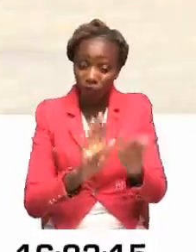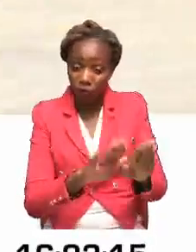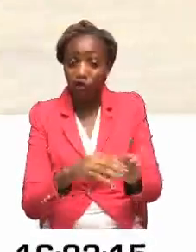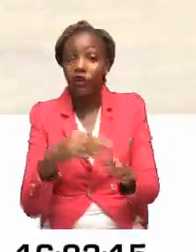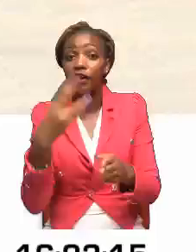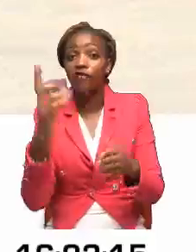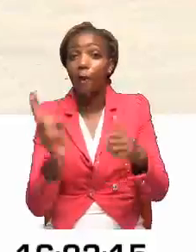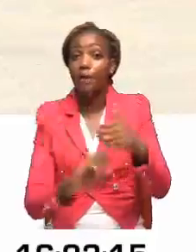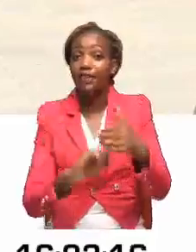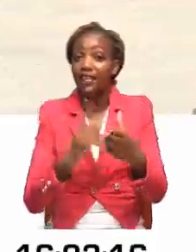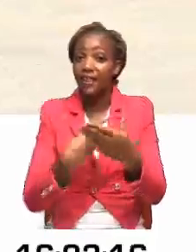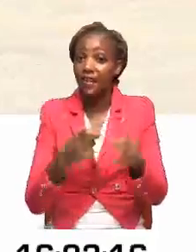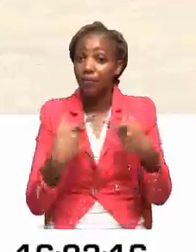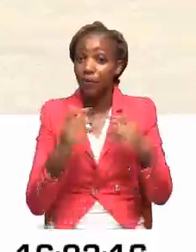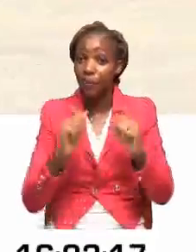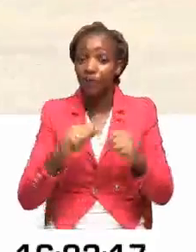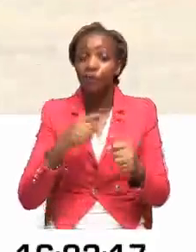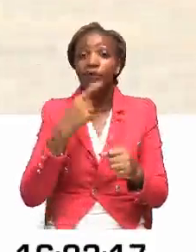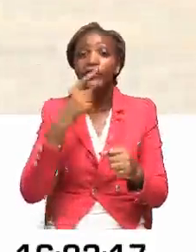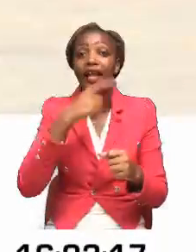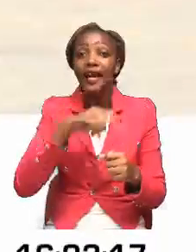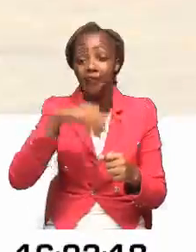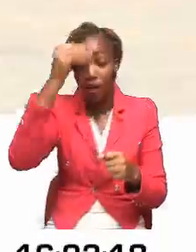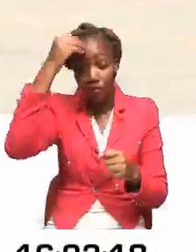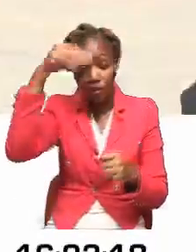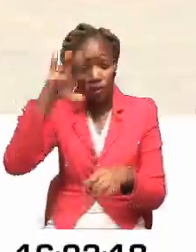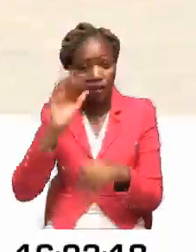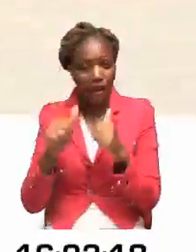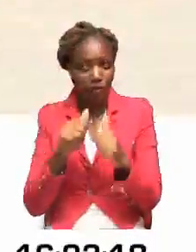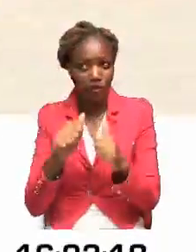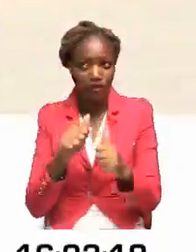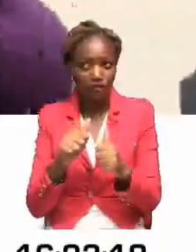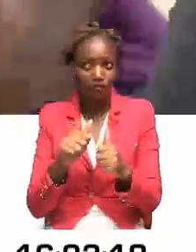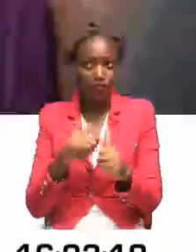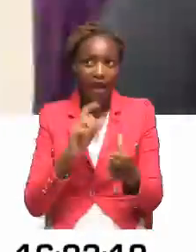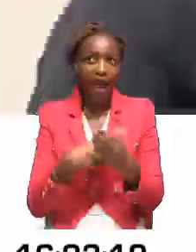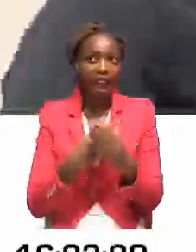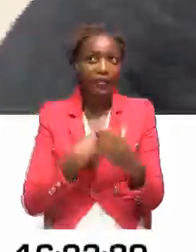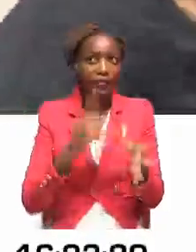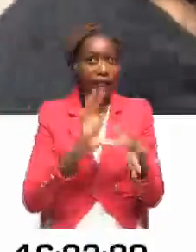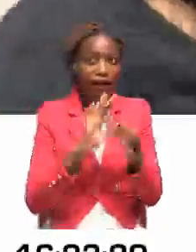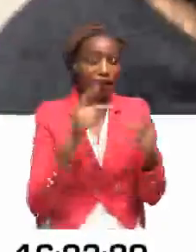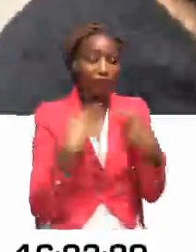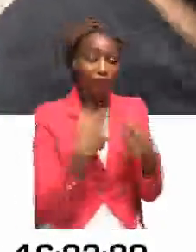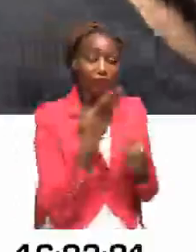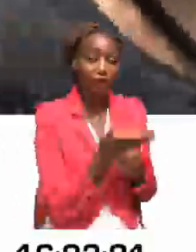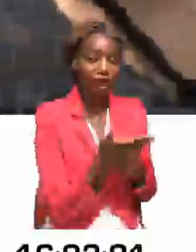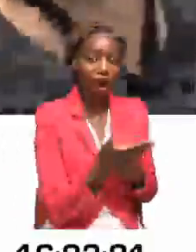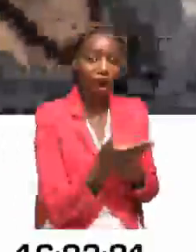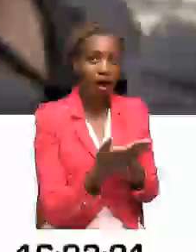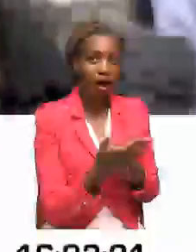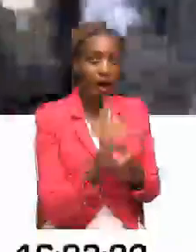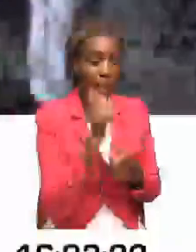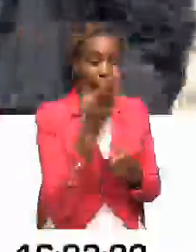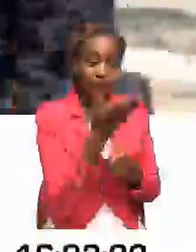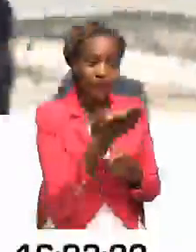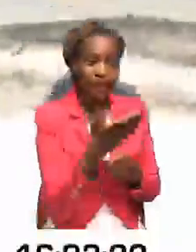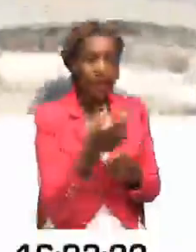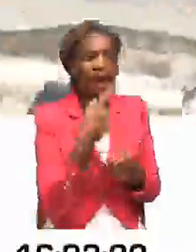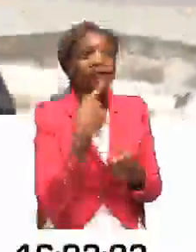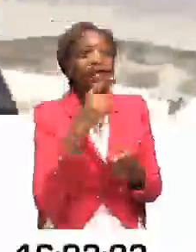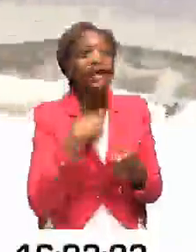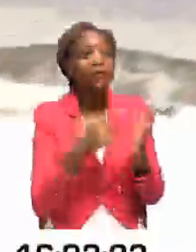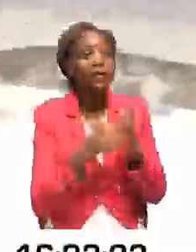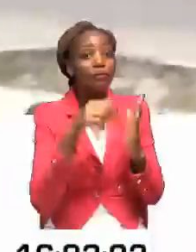wataweza tu kutuambia kwa wao wanaona je ni halali. Basi nitaweza tu kuungana na wenyeji hapa, mmoja wao akiwa ni huyu. Utanieleza tu